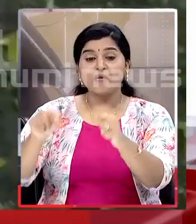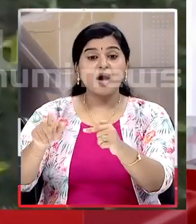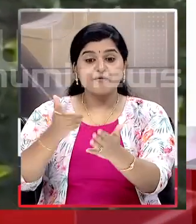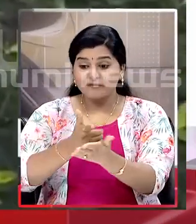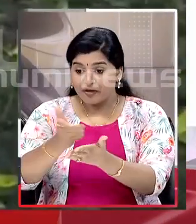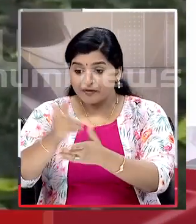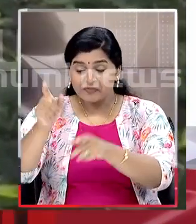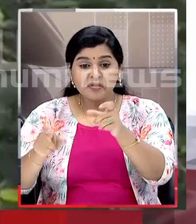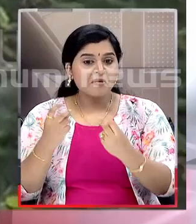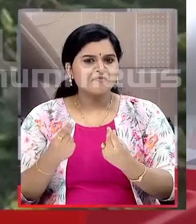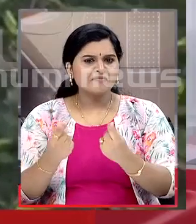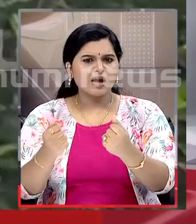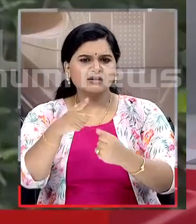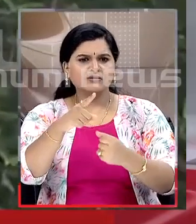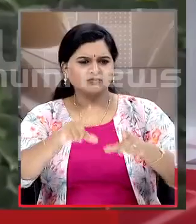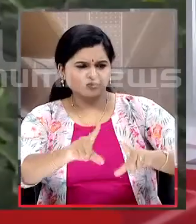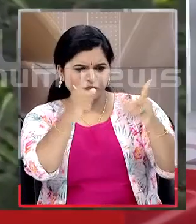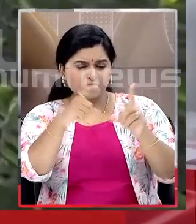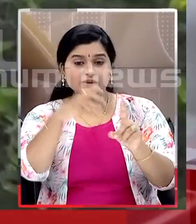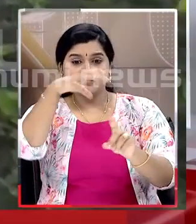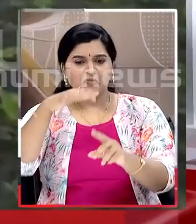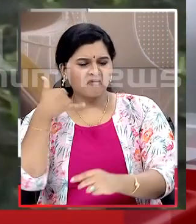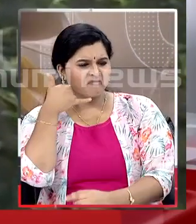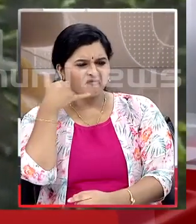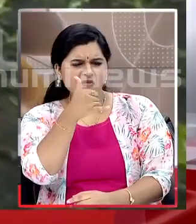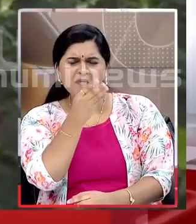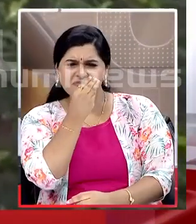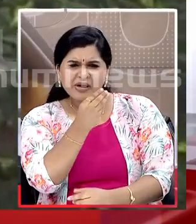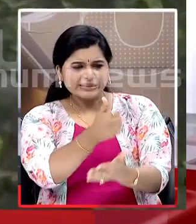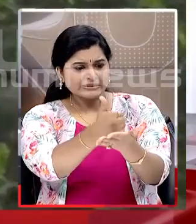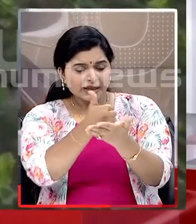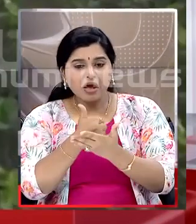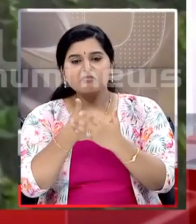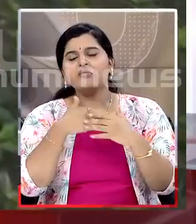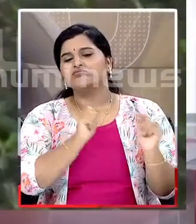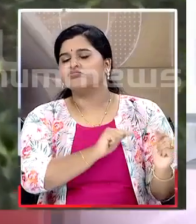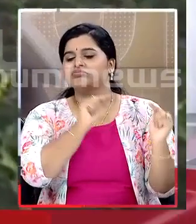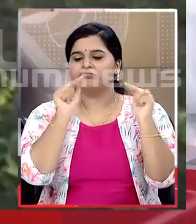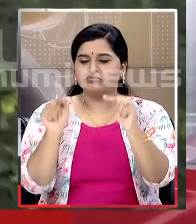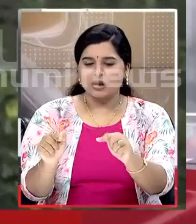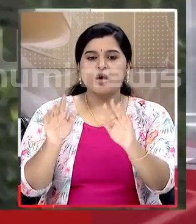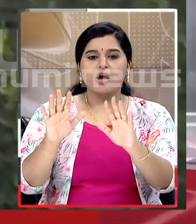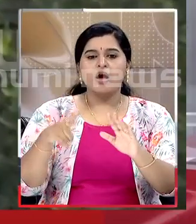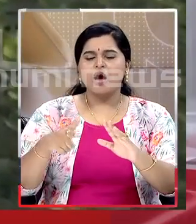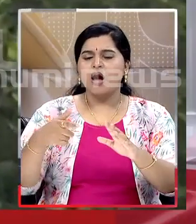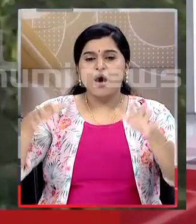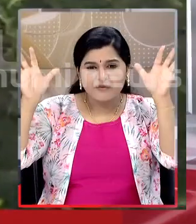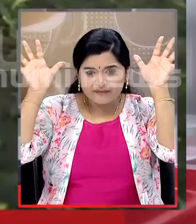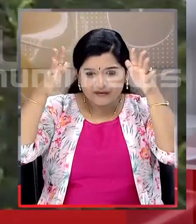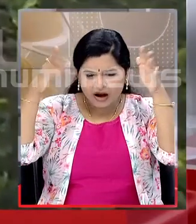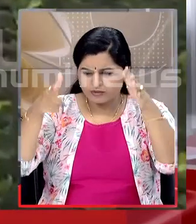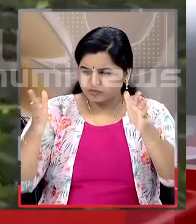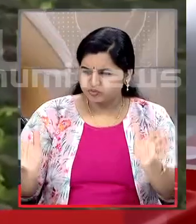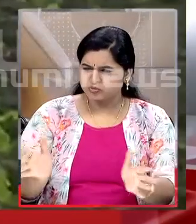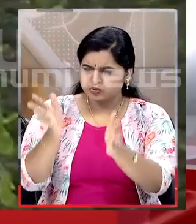എത്തി ഈ കാട്ടാനകളെ ഇവിടെ നിന്നും കൃഷിയിടത്തിൽ നിന്നും ഈ വാഴകൃഷിത്തോട്ടത്തിൽ നിന്നും തുരത്തി വിടുകയായിരുന്നു. നിലവിൽ മരുതമല